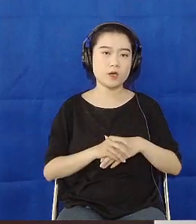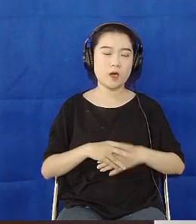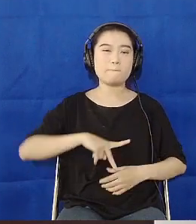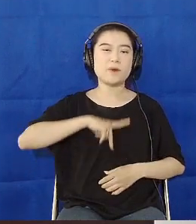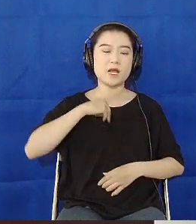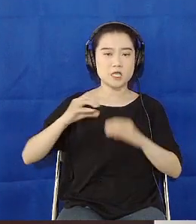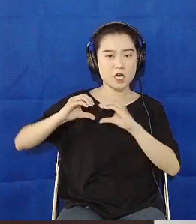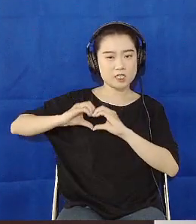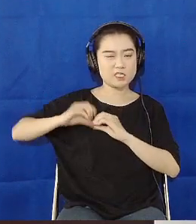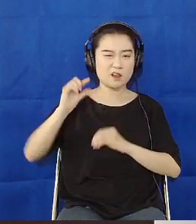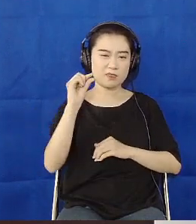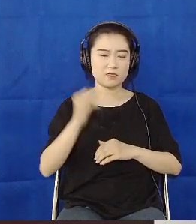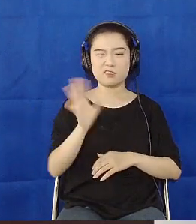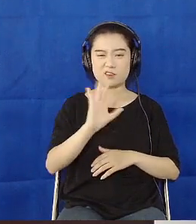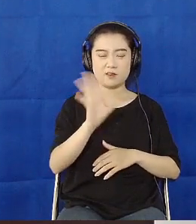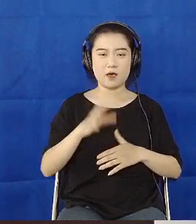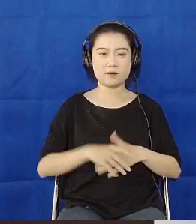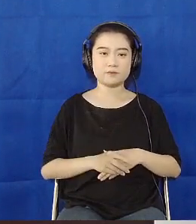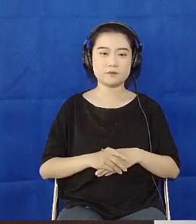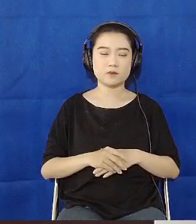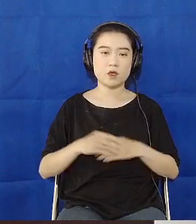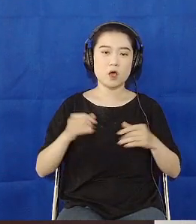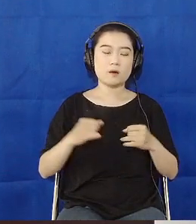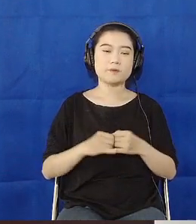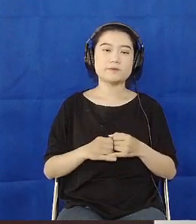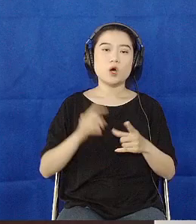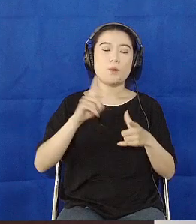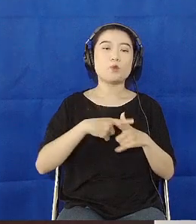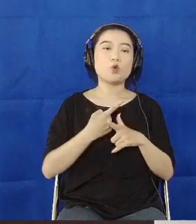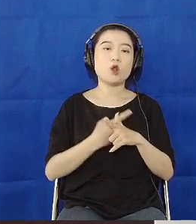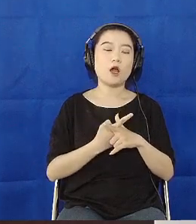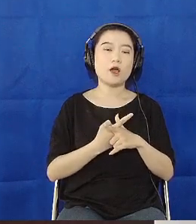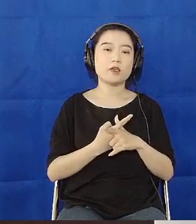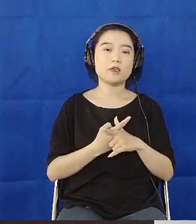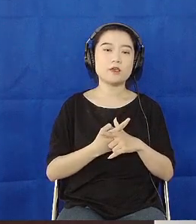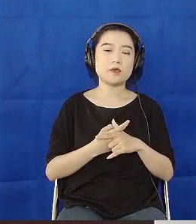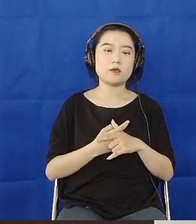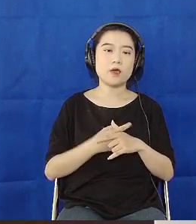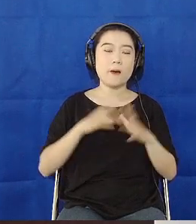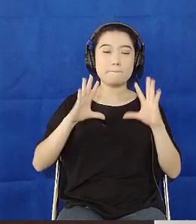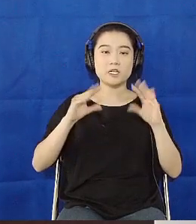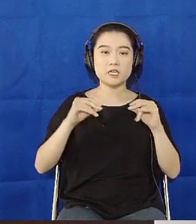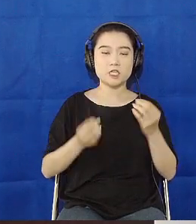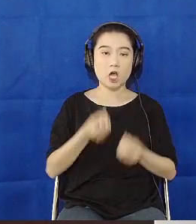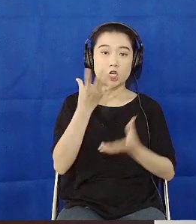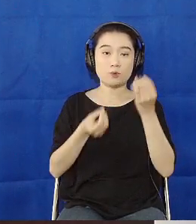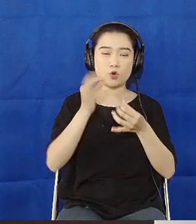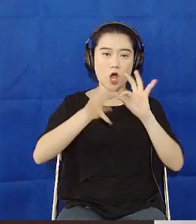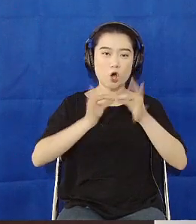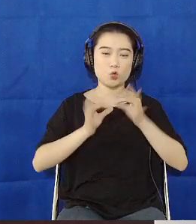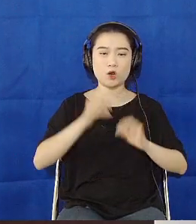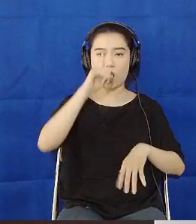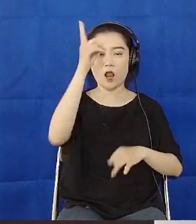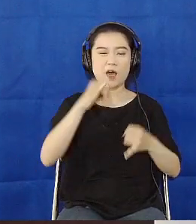kecil hati karena mulai bekerja pada kebun anggur Allah itu sebagai orang yang